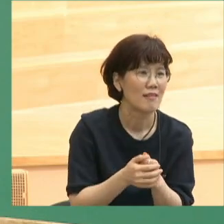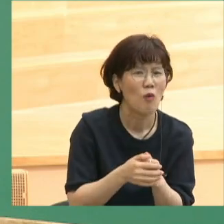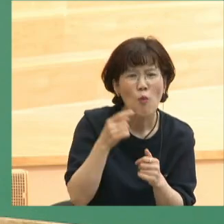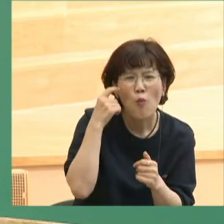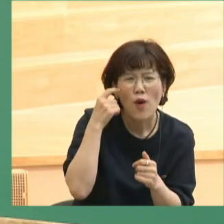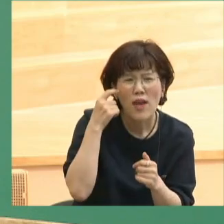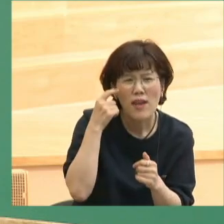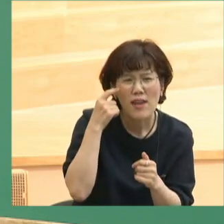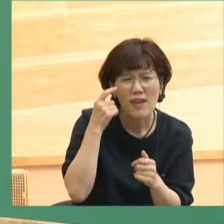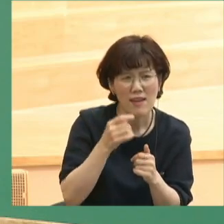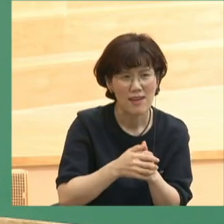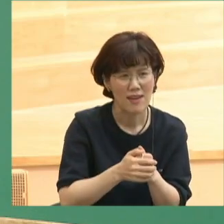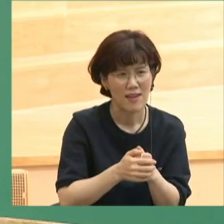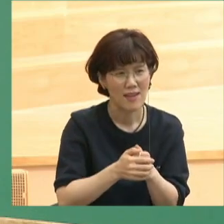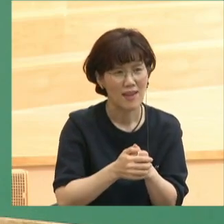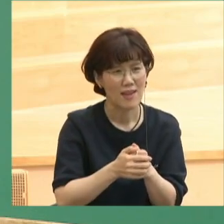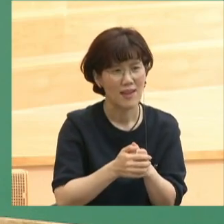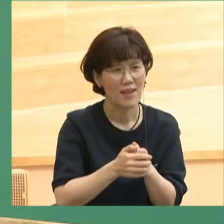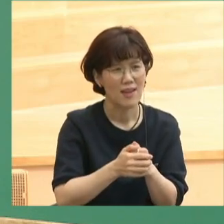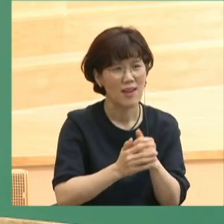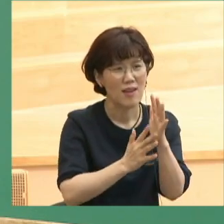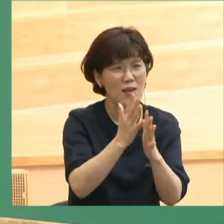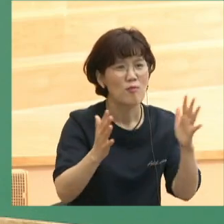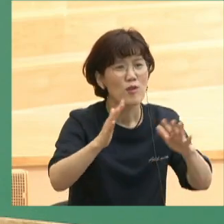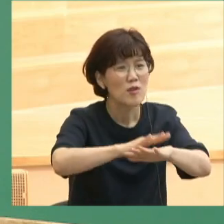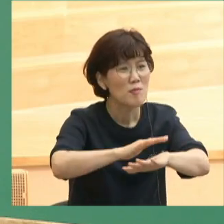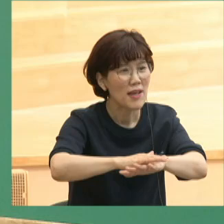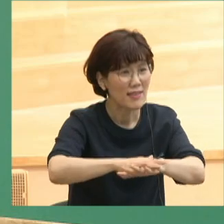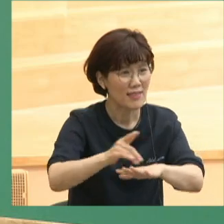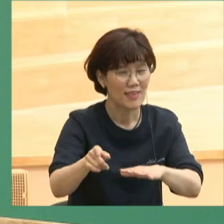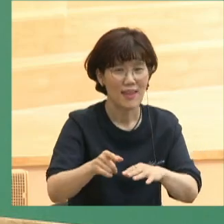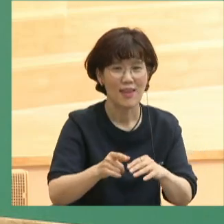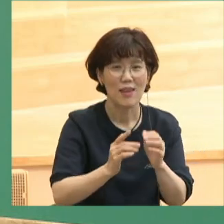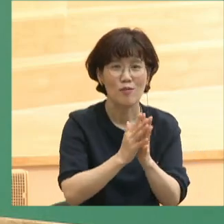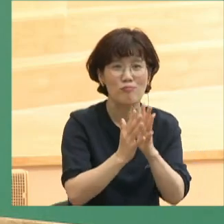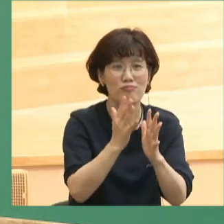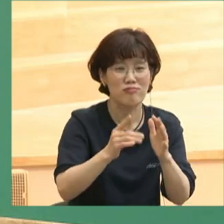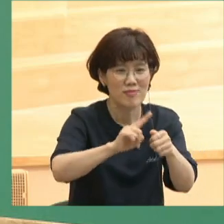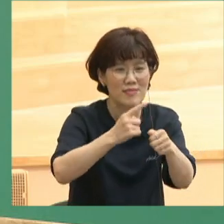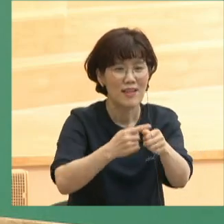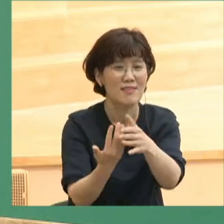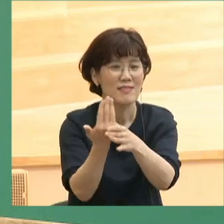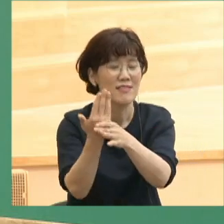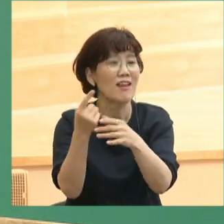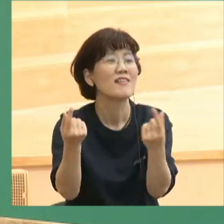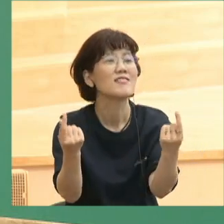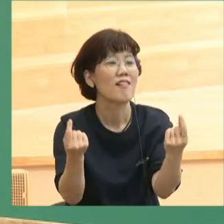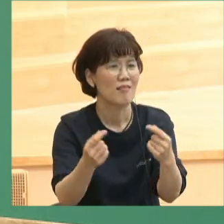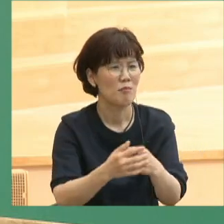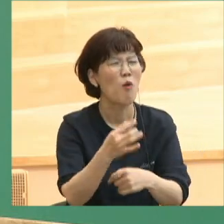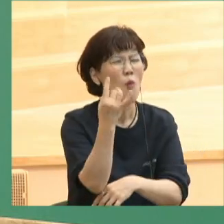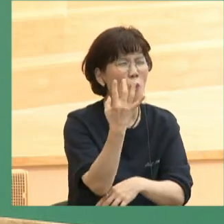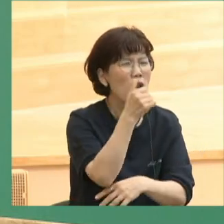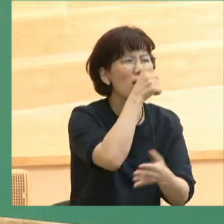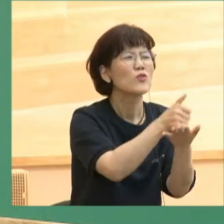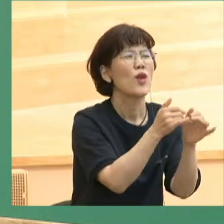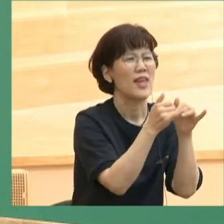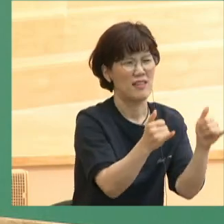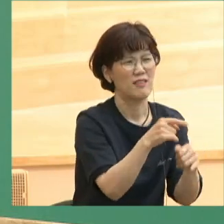왜요? 마치 잡초밭에서 잡초가 막 자연스럽게 무성히 자라는 것처럼 원래 죄인이었기